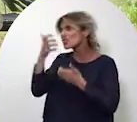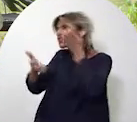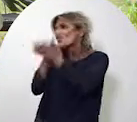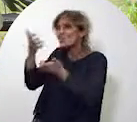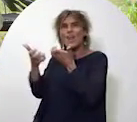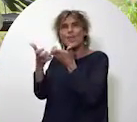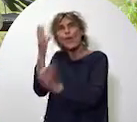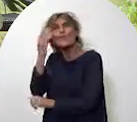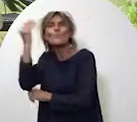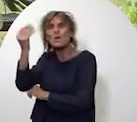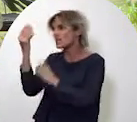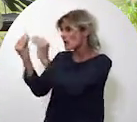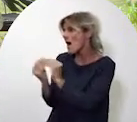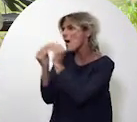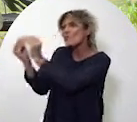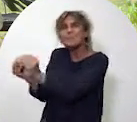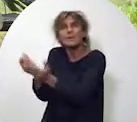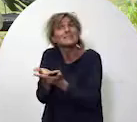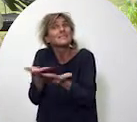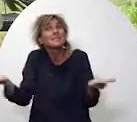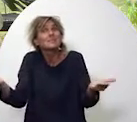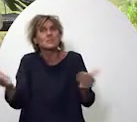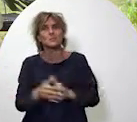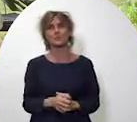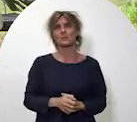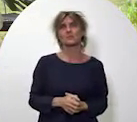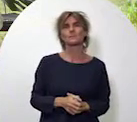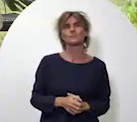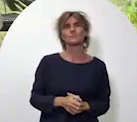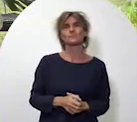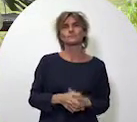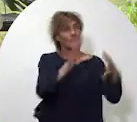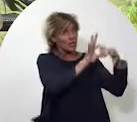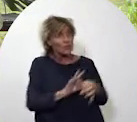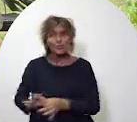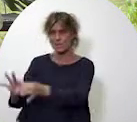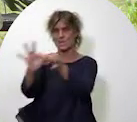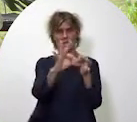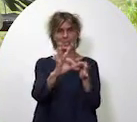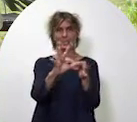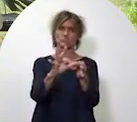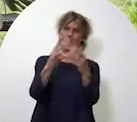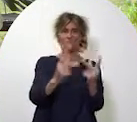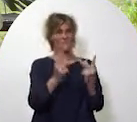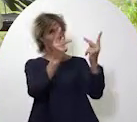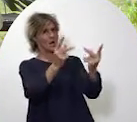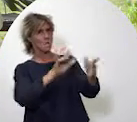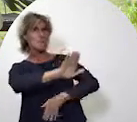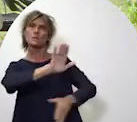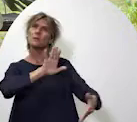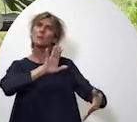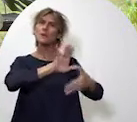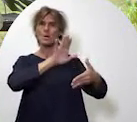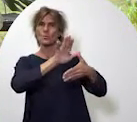un peu de chaleur humaine et de l'amour tout simplement la solidarité est aussi une valeur